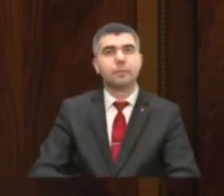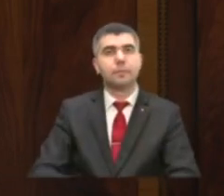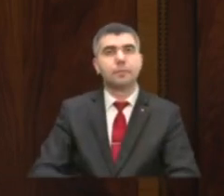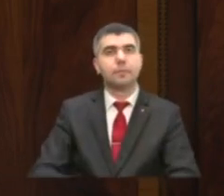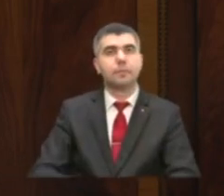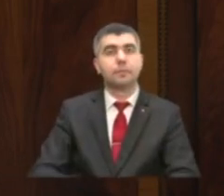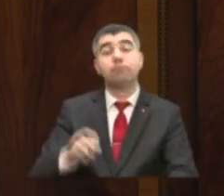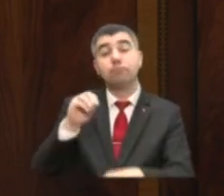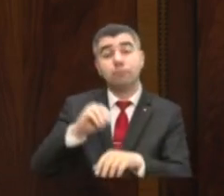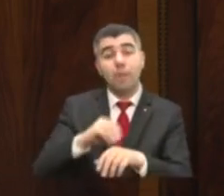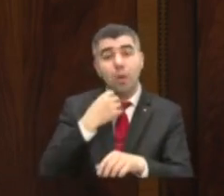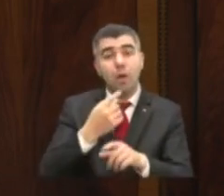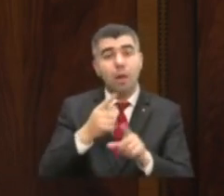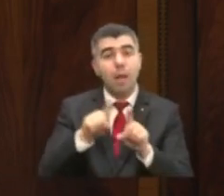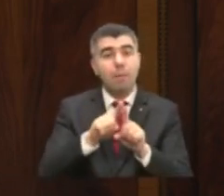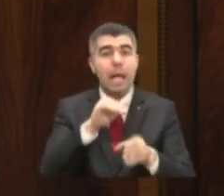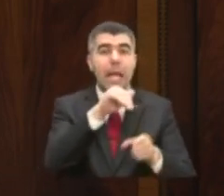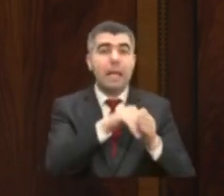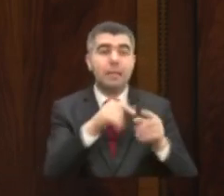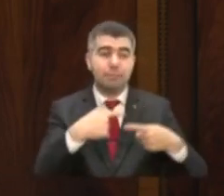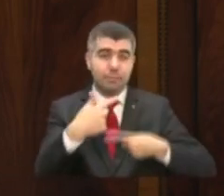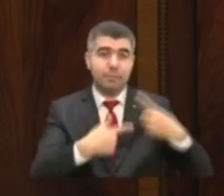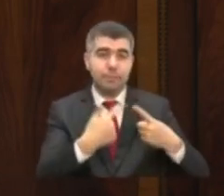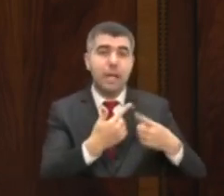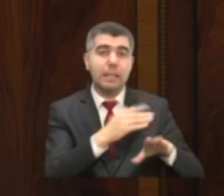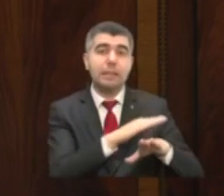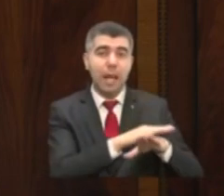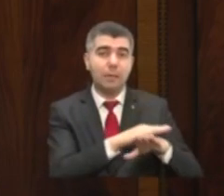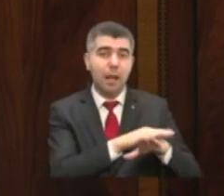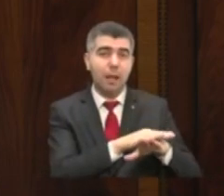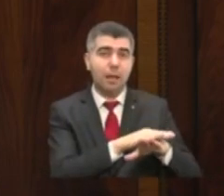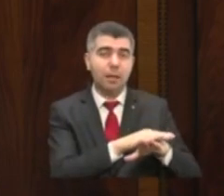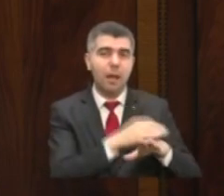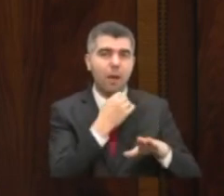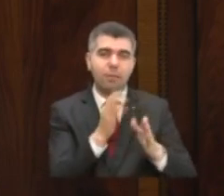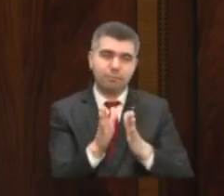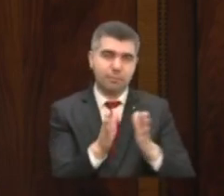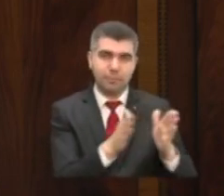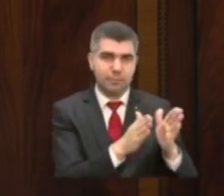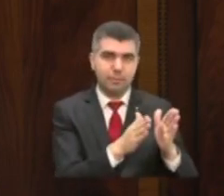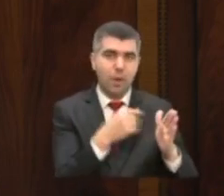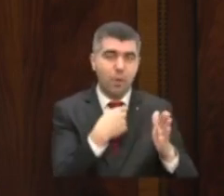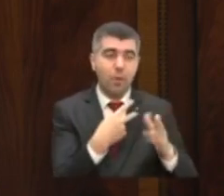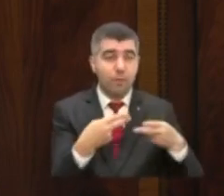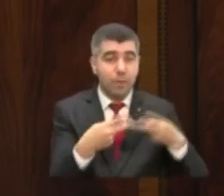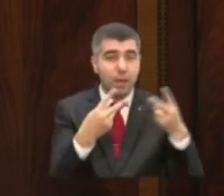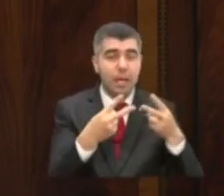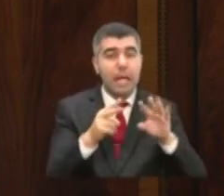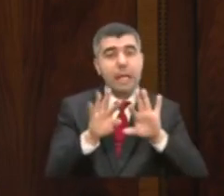غتقولوا لنا البام تيدير السياسة، ياك سأحيلكم على تقارير المؤسسات